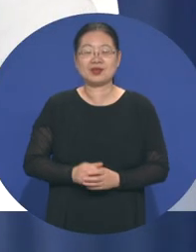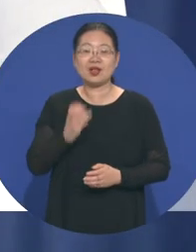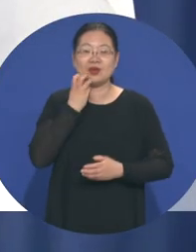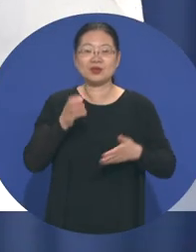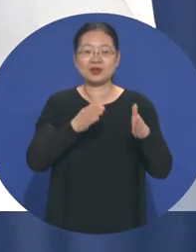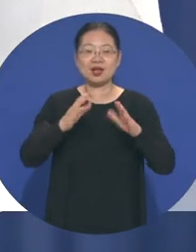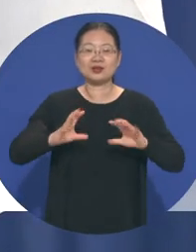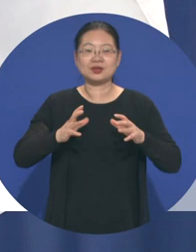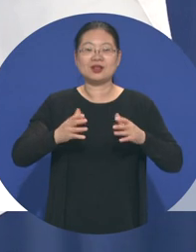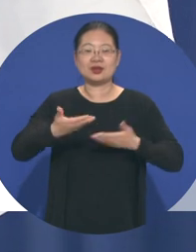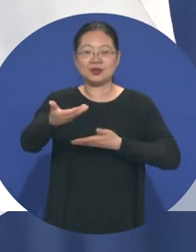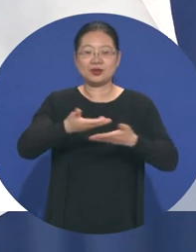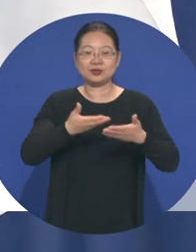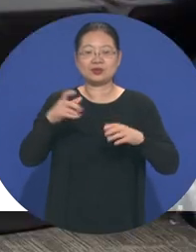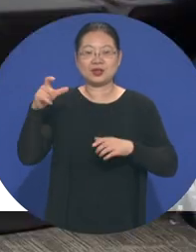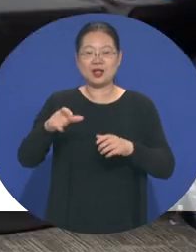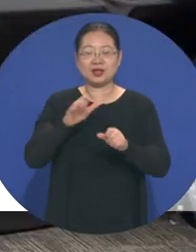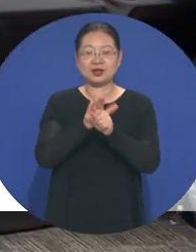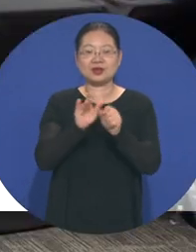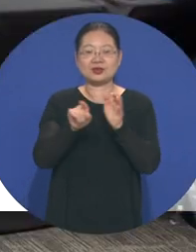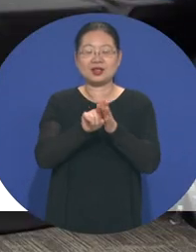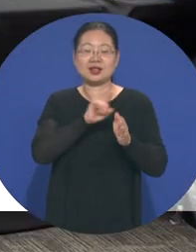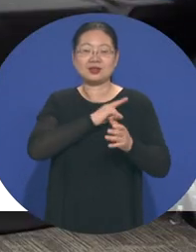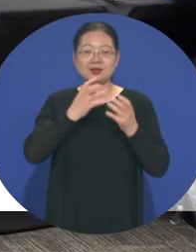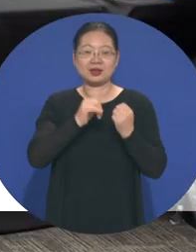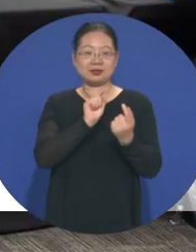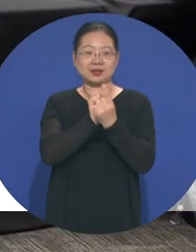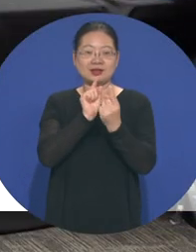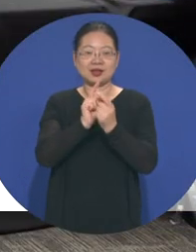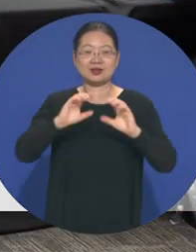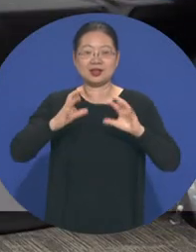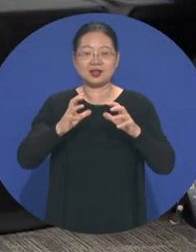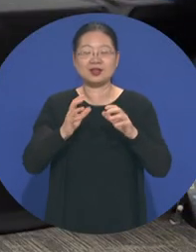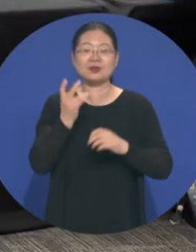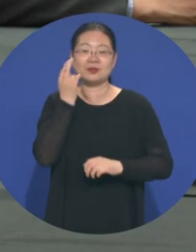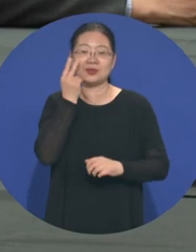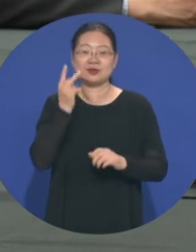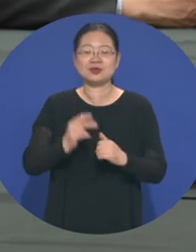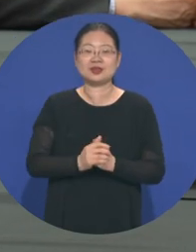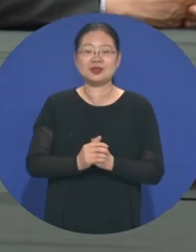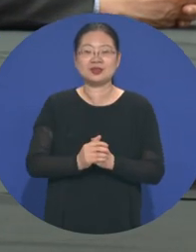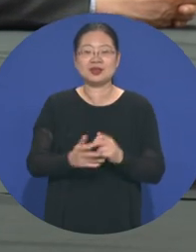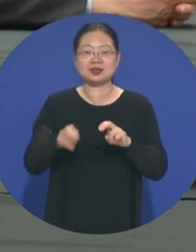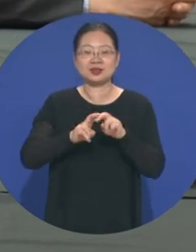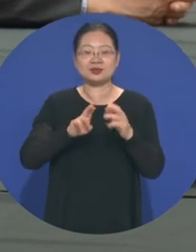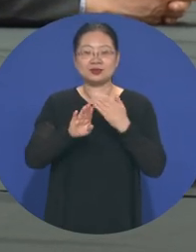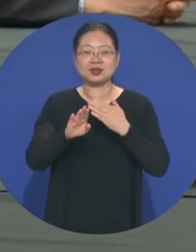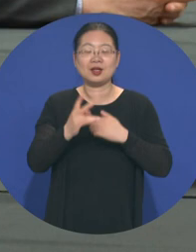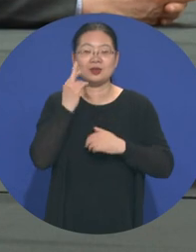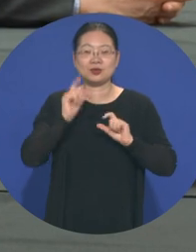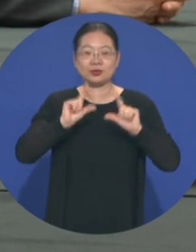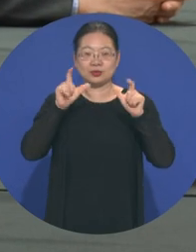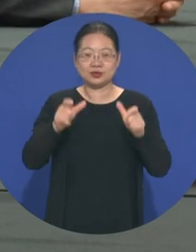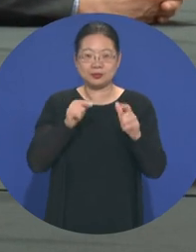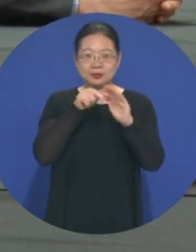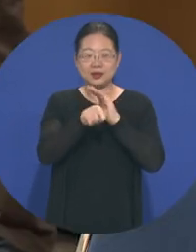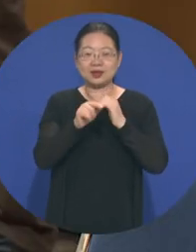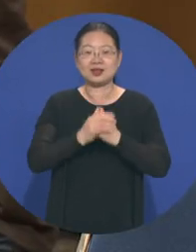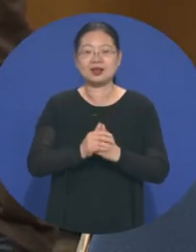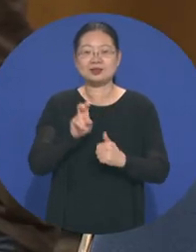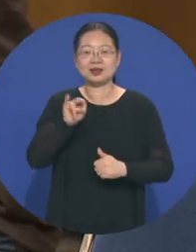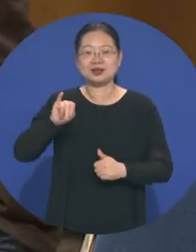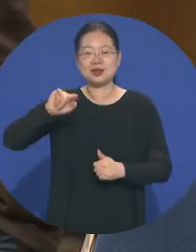민선 8기 경기도가 국제 교류 협력 강화를 위해 가장 많이 만난 국가는 미국입니다. 취임 직후 미국 동부 지역을